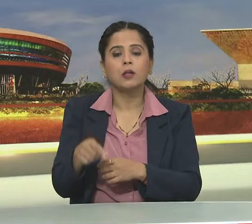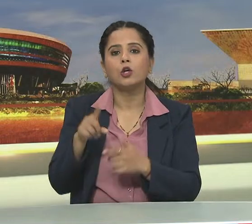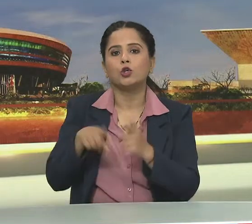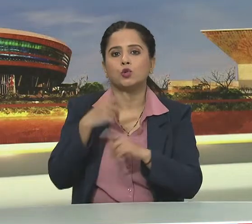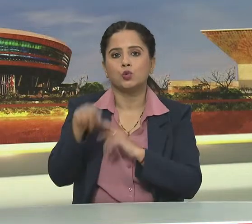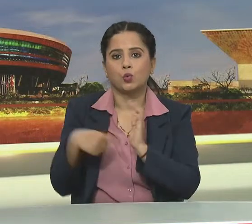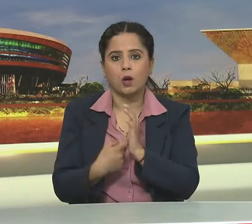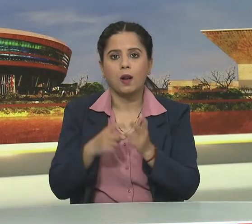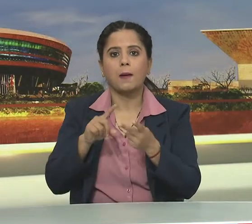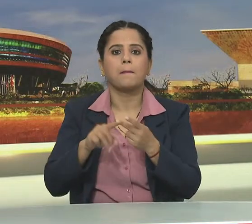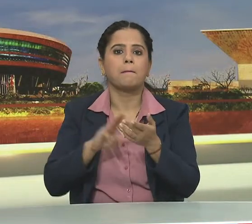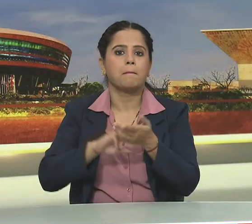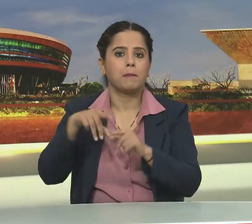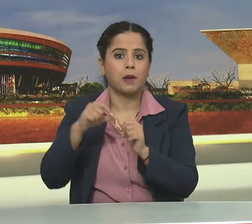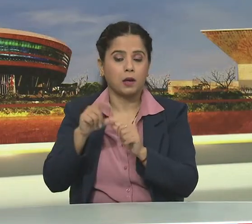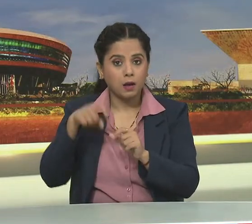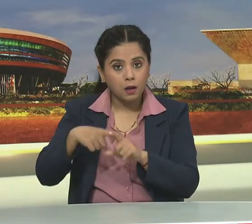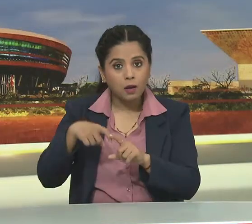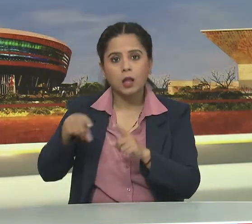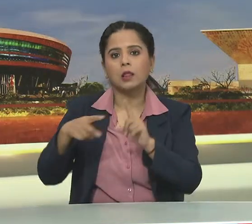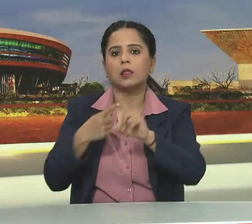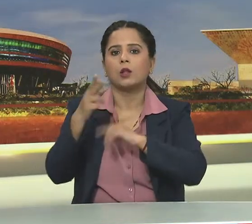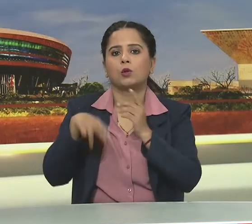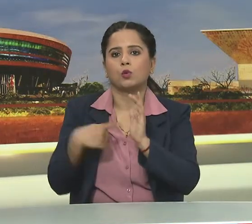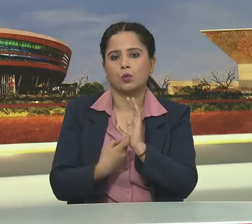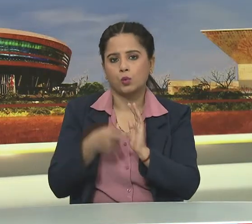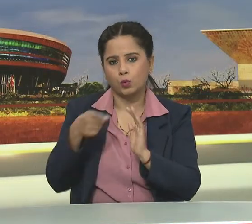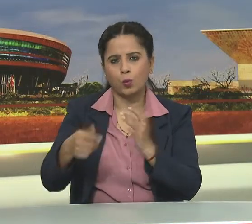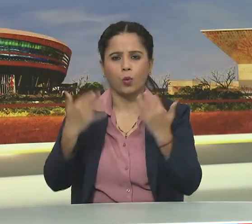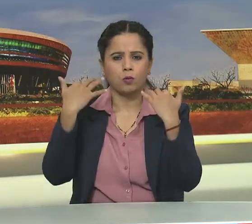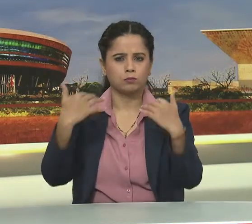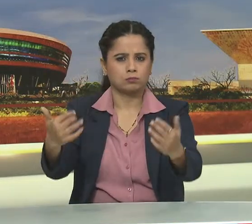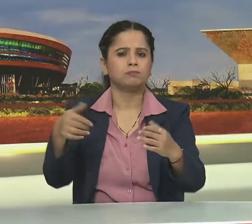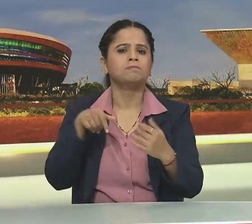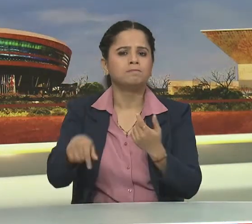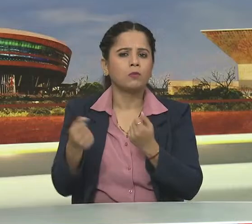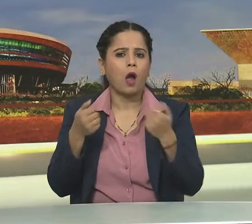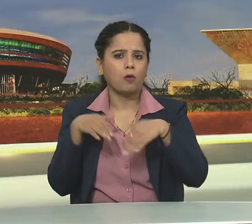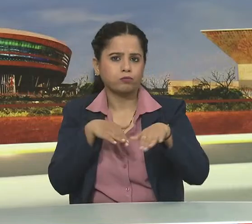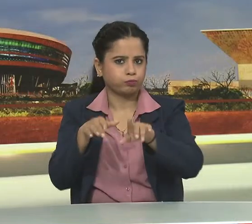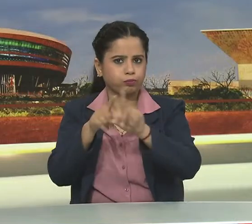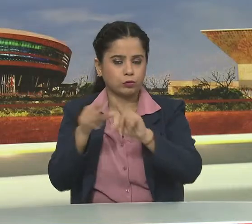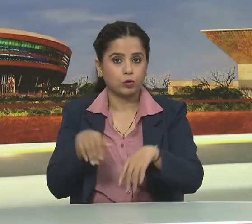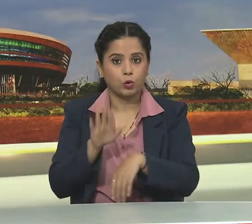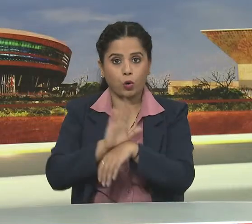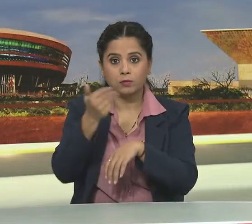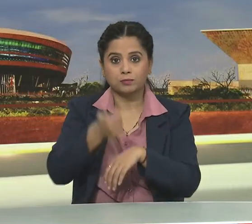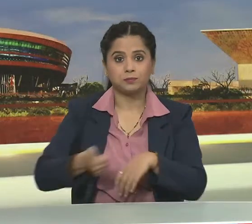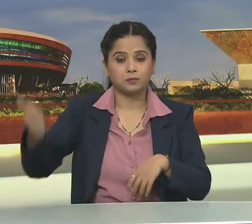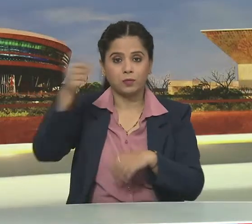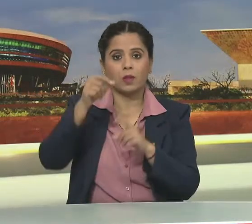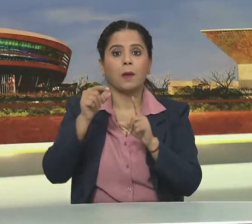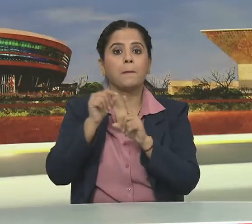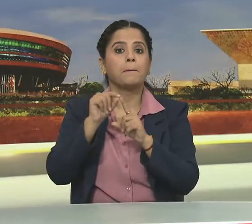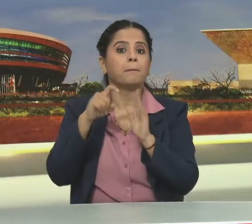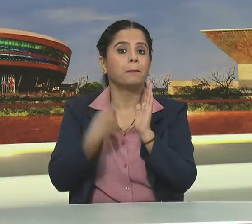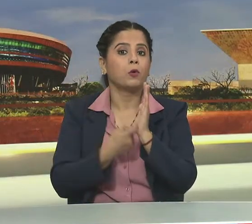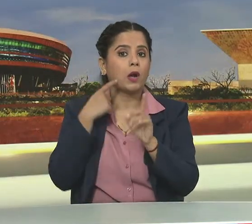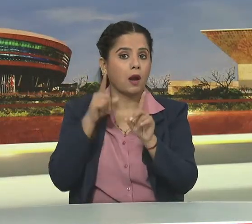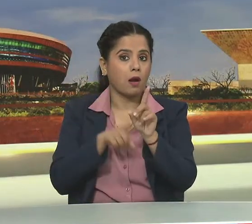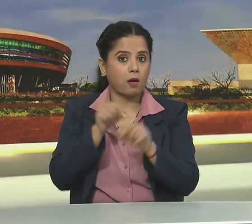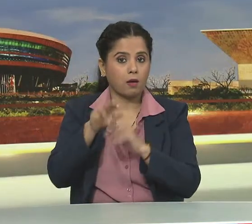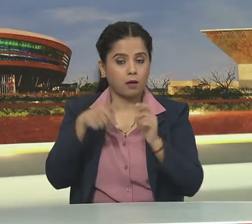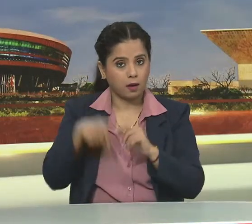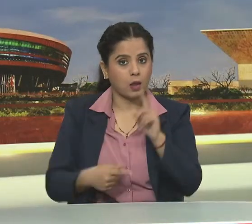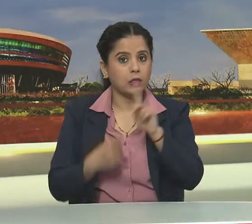तंदूर खैरताबाद में रैली और रोड शो करेंगे। कांग्रेस महासचिव प्रियंका गांधी की भी आज